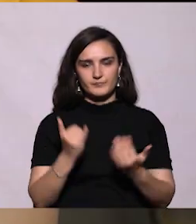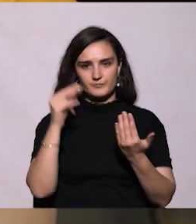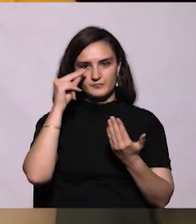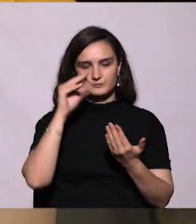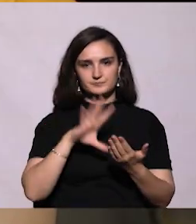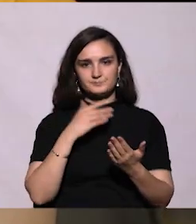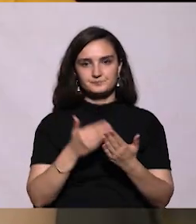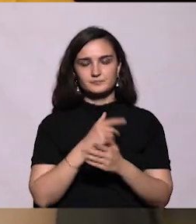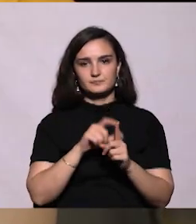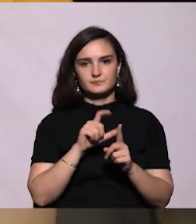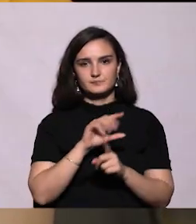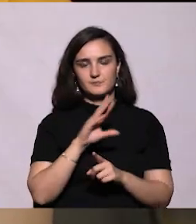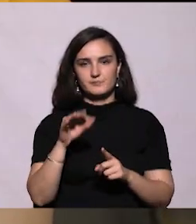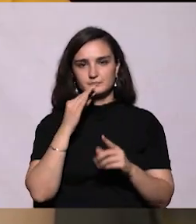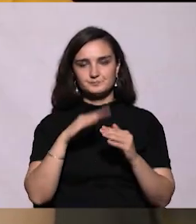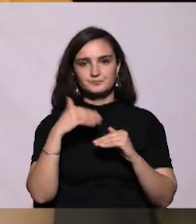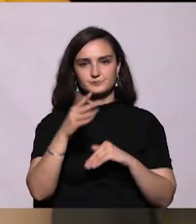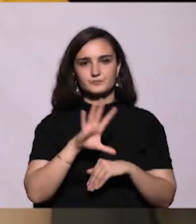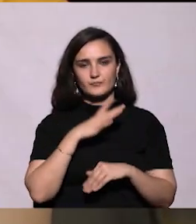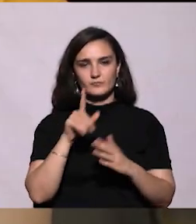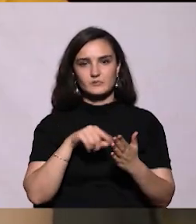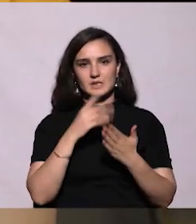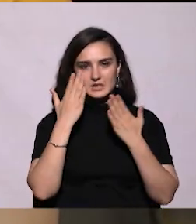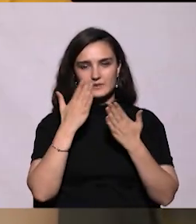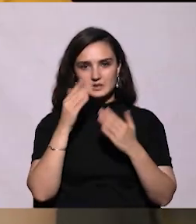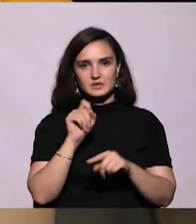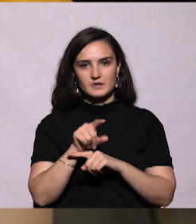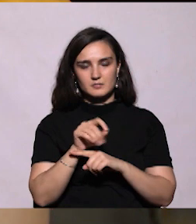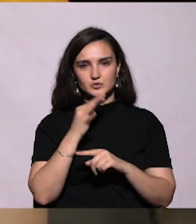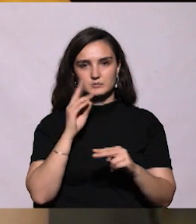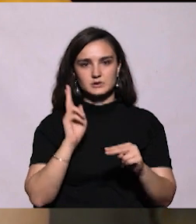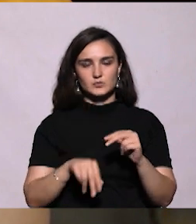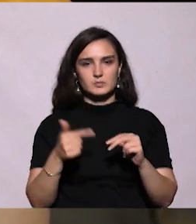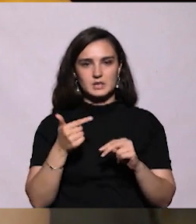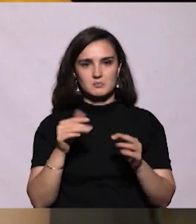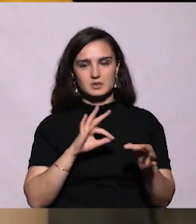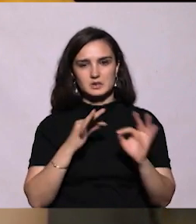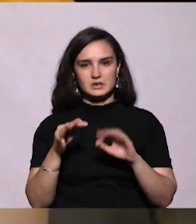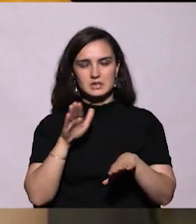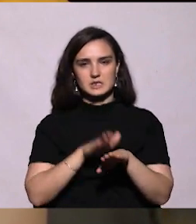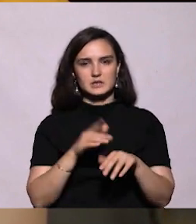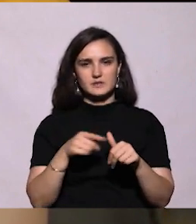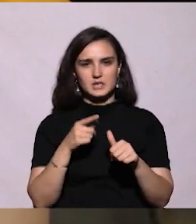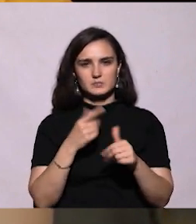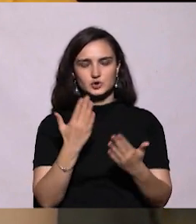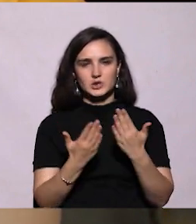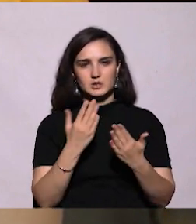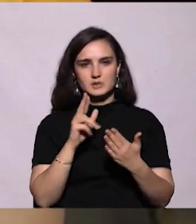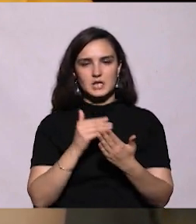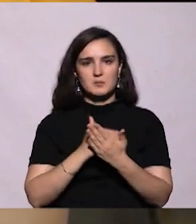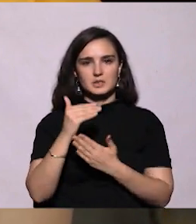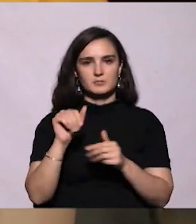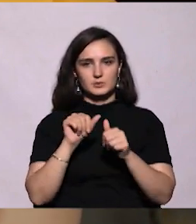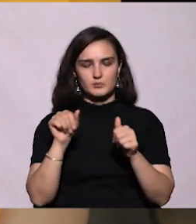შევისწავლეთ ახალი სიტყვები, ამის შემდეგ გვქონდა კითხვითი დავალება, შემდეგ კი დავასრულეთ გრამატიკით, ზედსართავის სახელების შედარებითი და